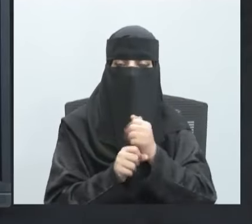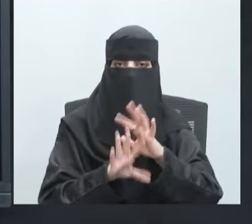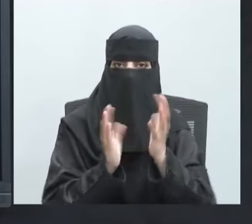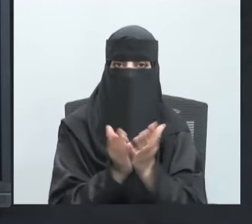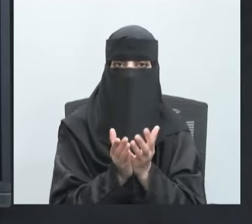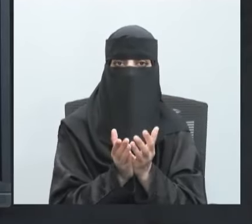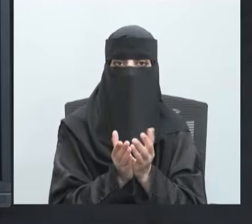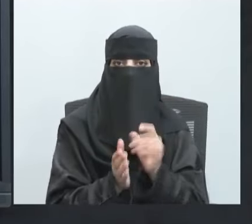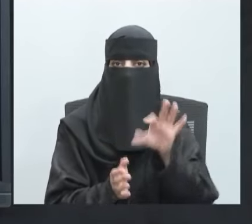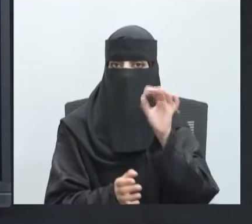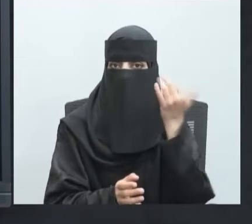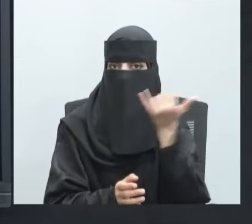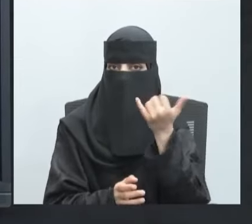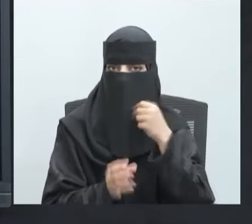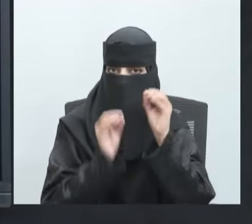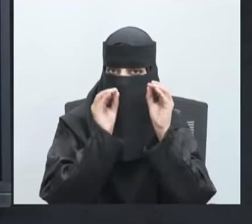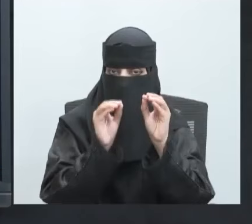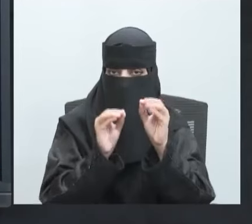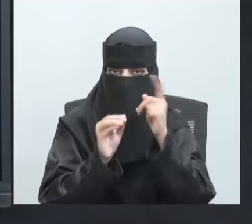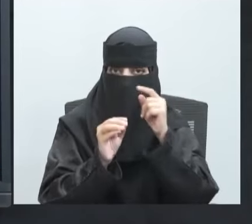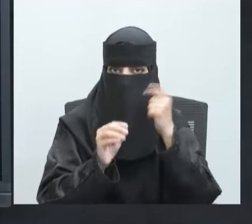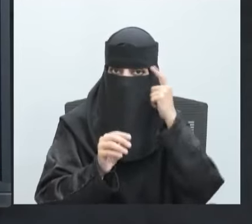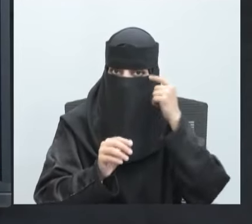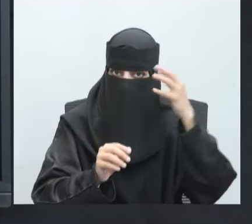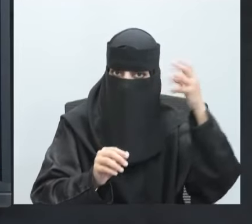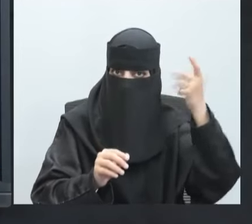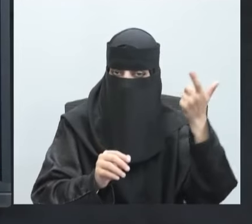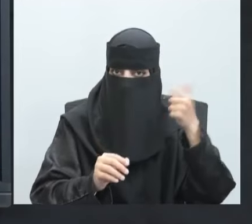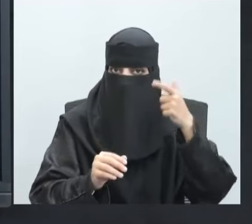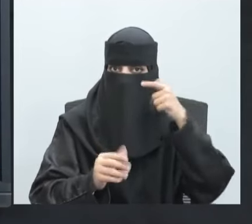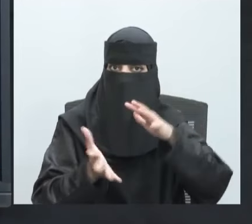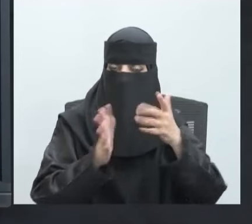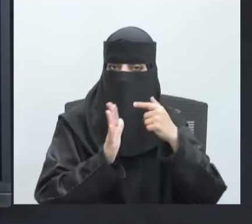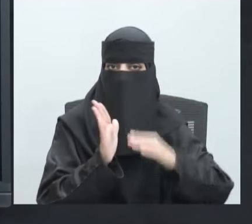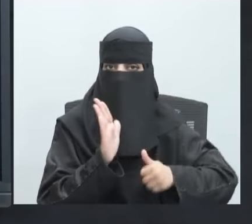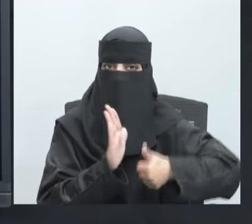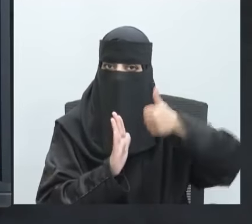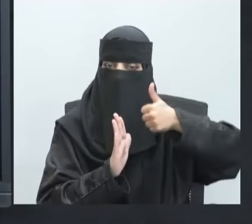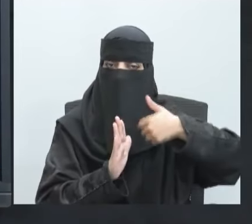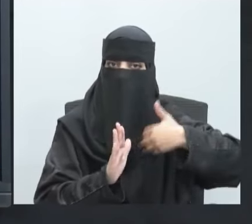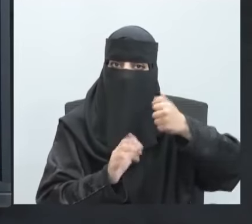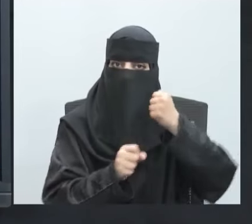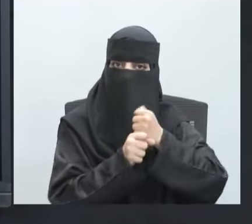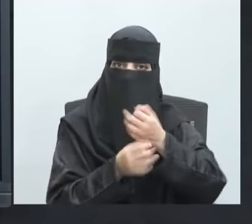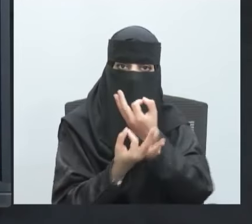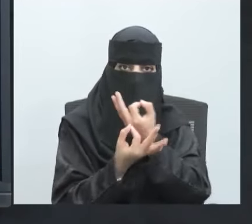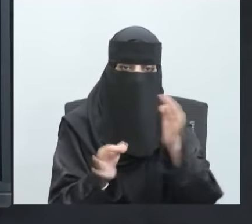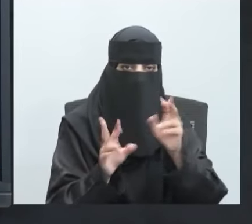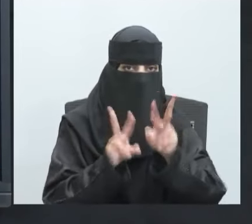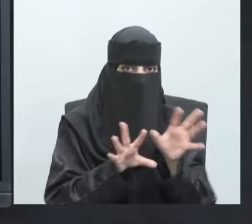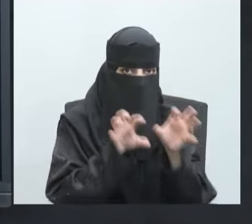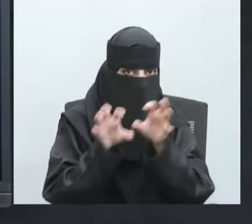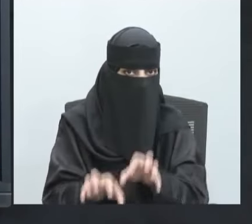كله لكن من المهم كذلك تصور اننا ربما لا نستطيع تنفيذ الخطه كما